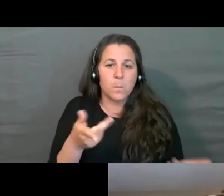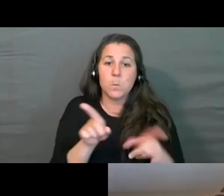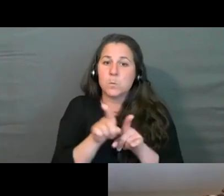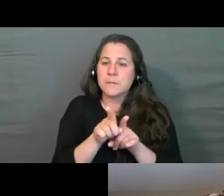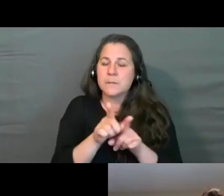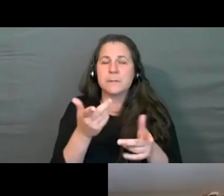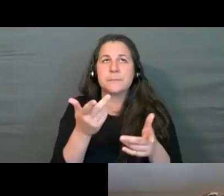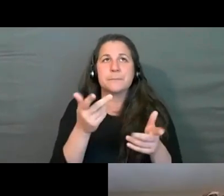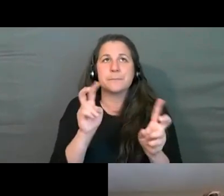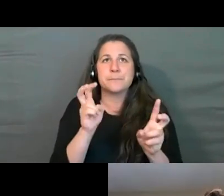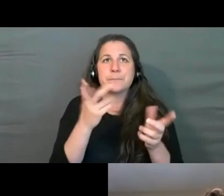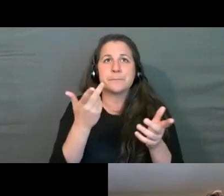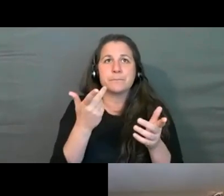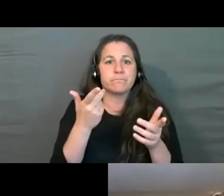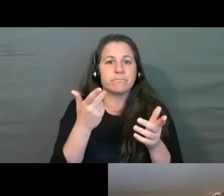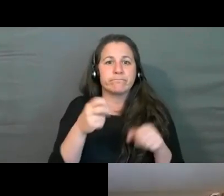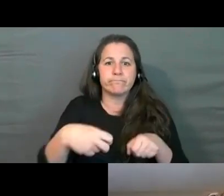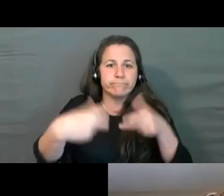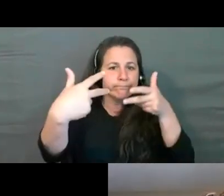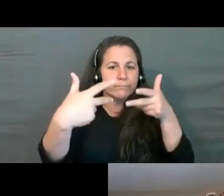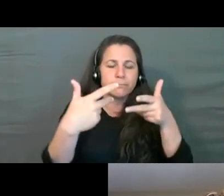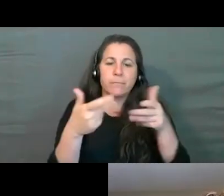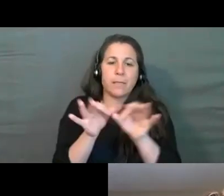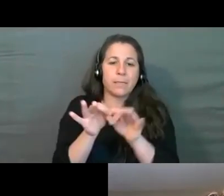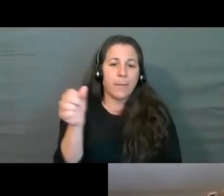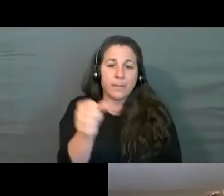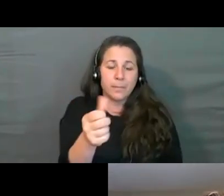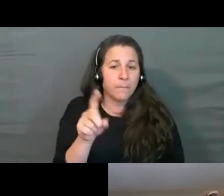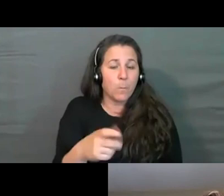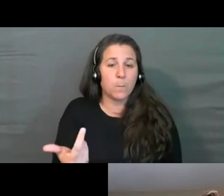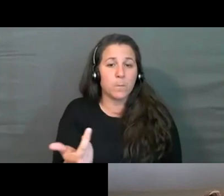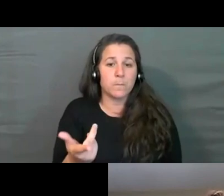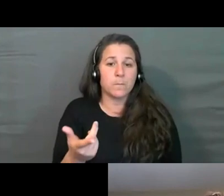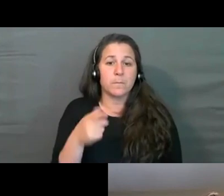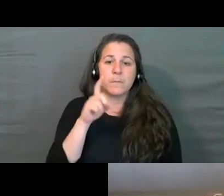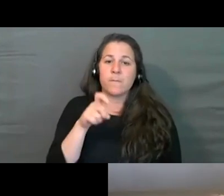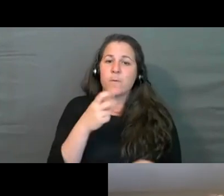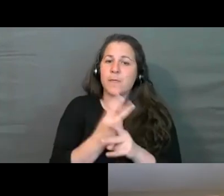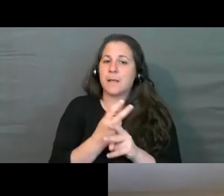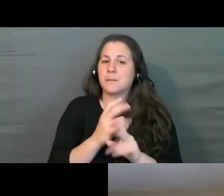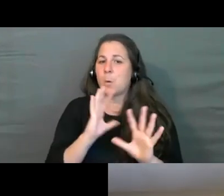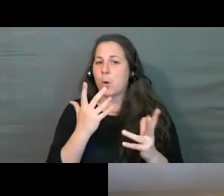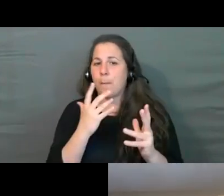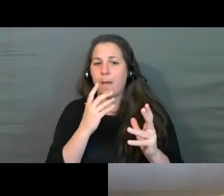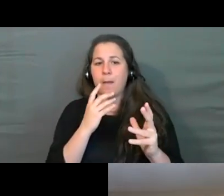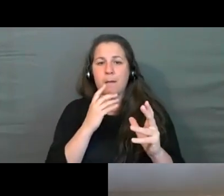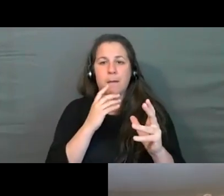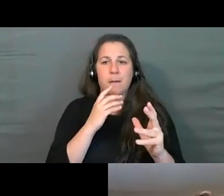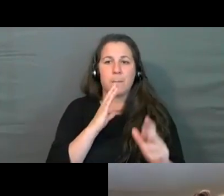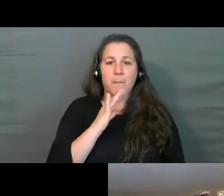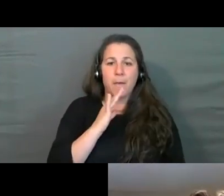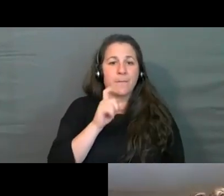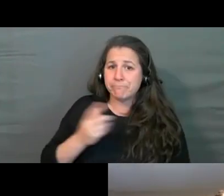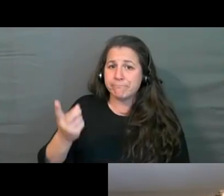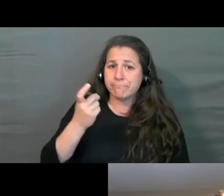en télépratique. Puis, il faut faire attention à nos communications, puis d'avoir la haute vitesse, puis ainsi